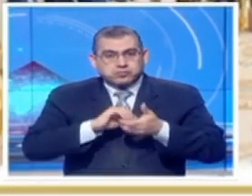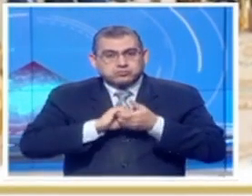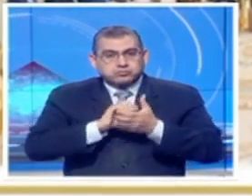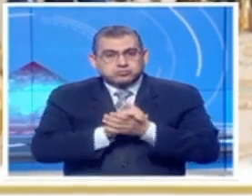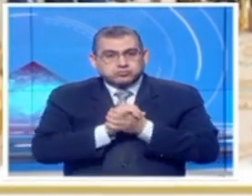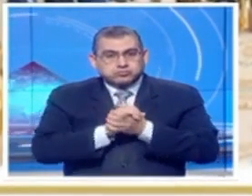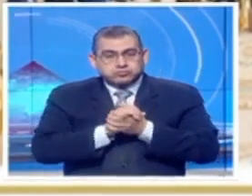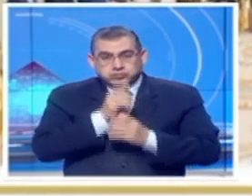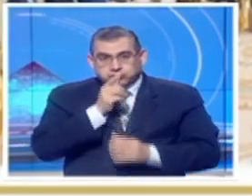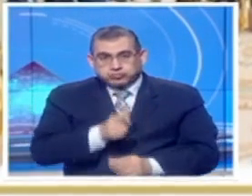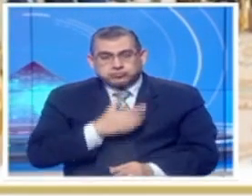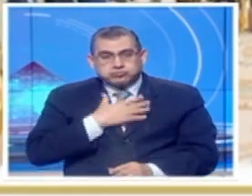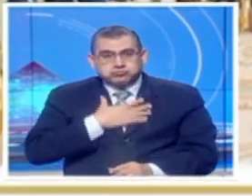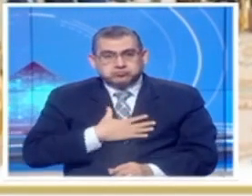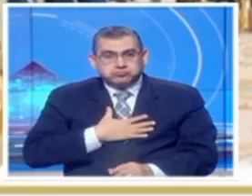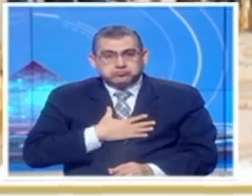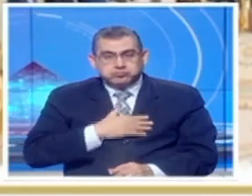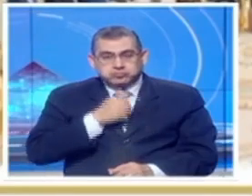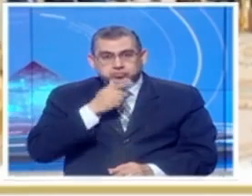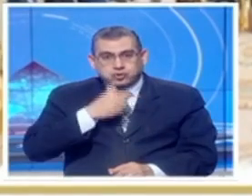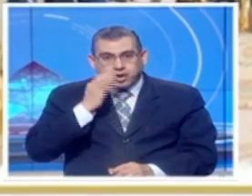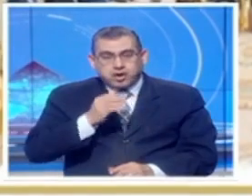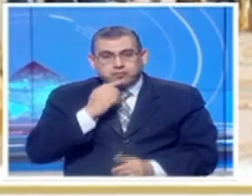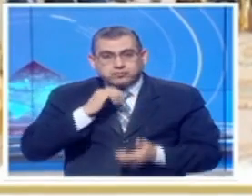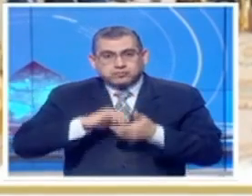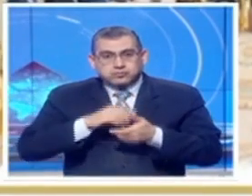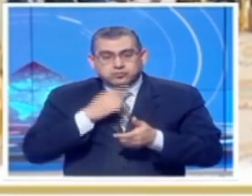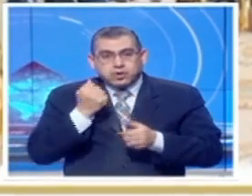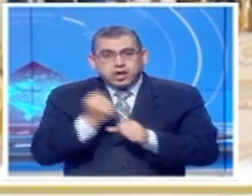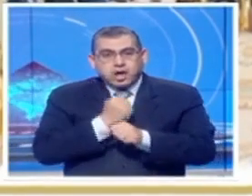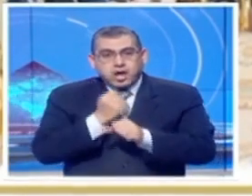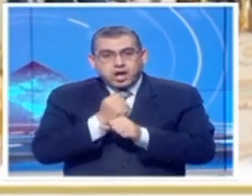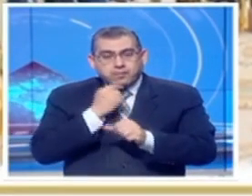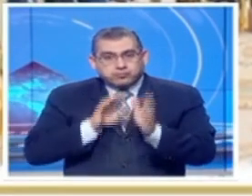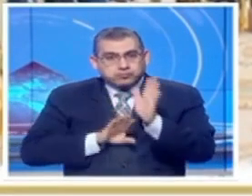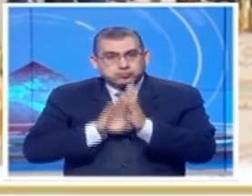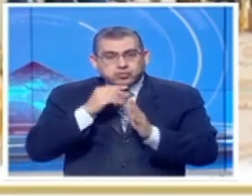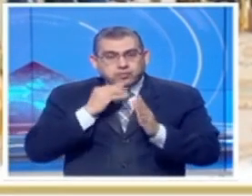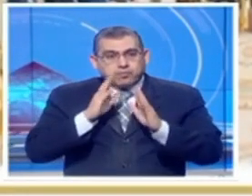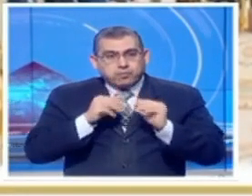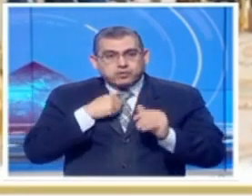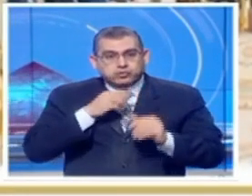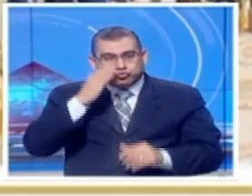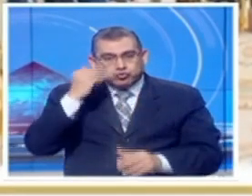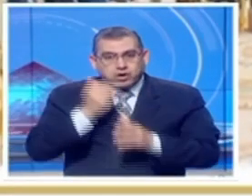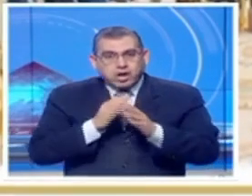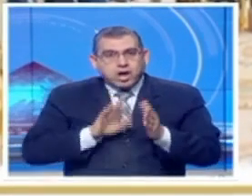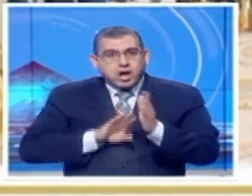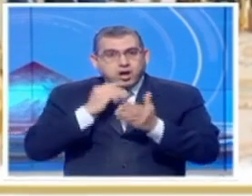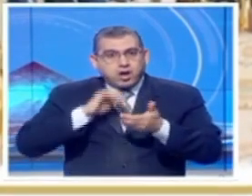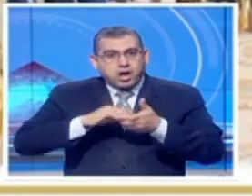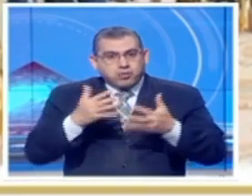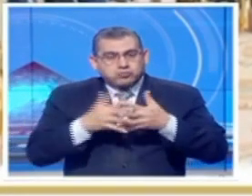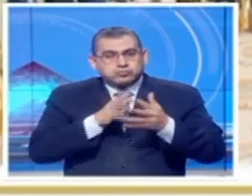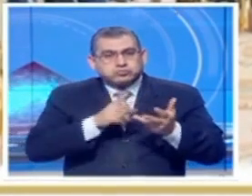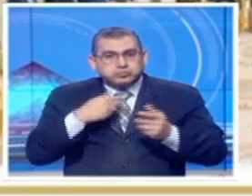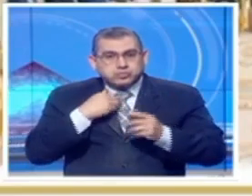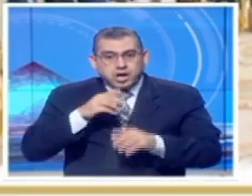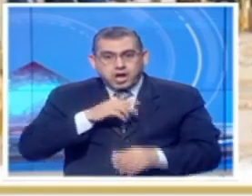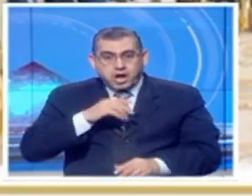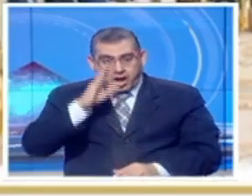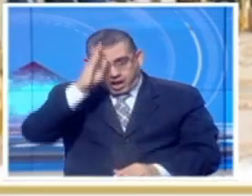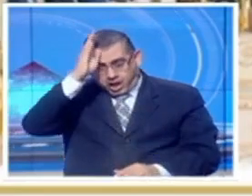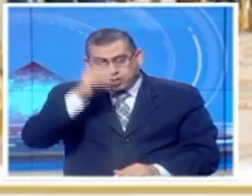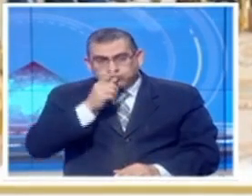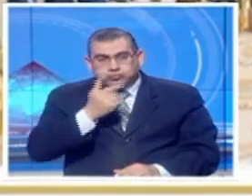البلدين، معربا عن تقديره للجهود المصرية الداعمة للعراق على كافة الأصعدة، ومؤكدا حرص العراق